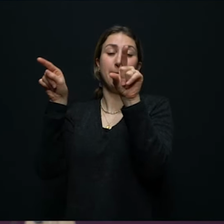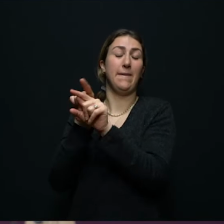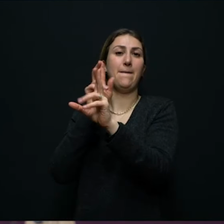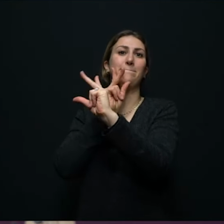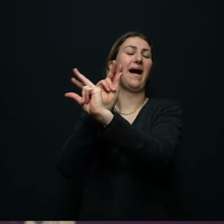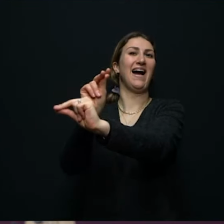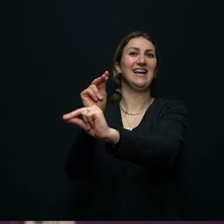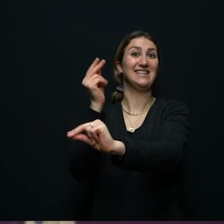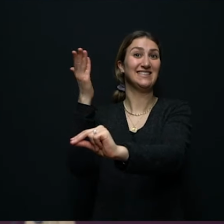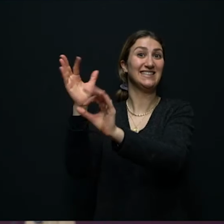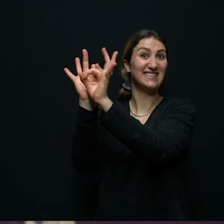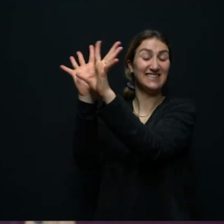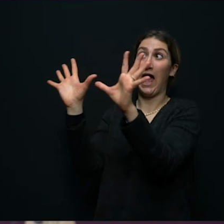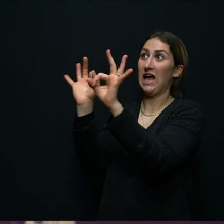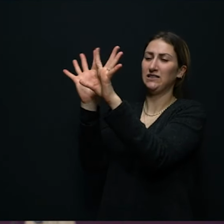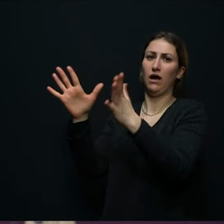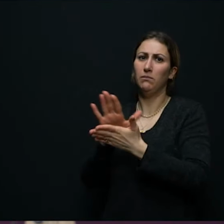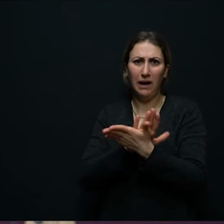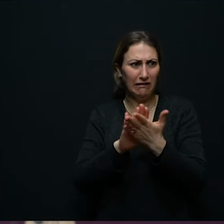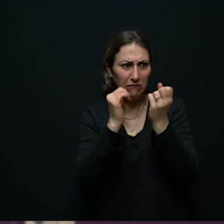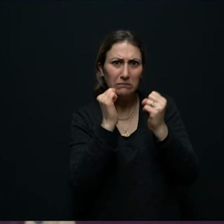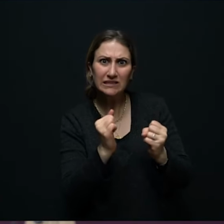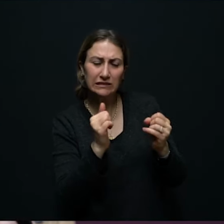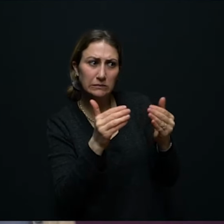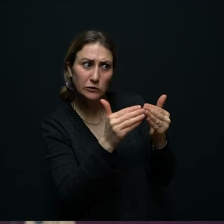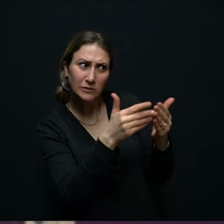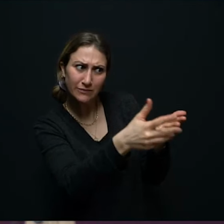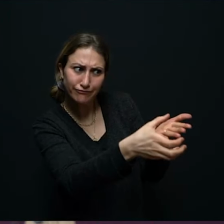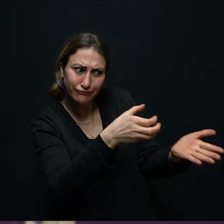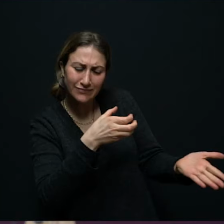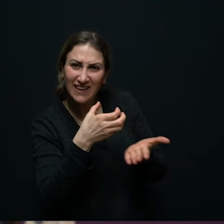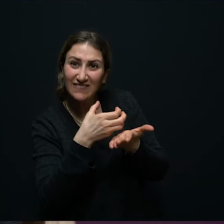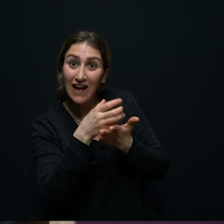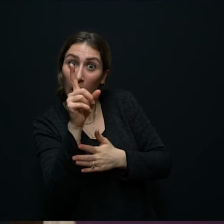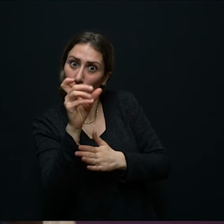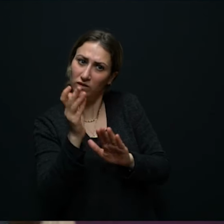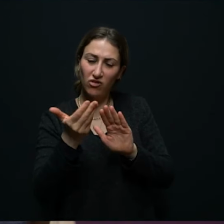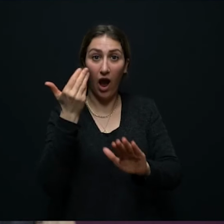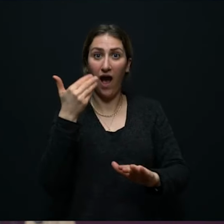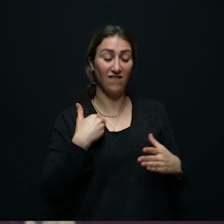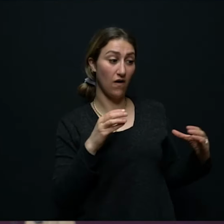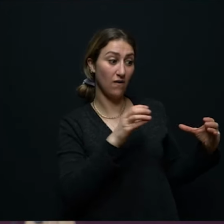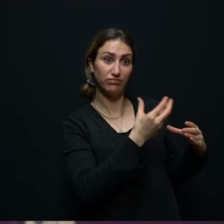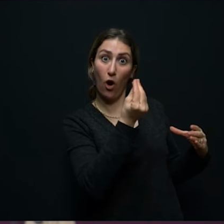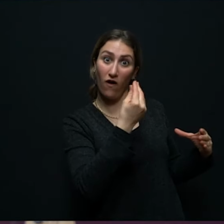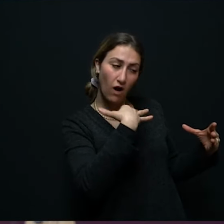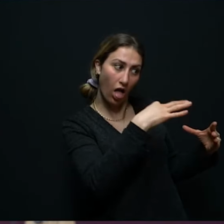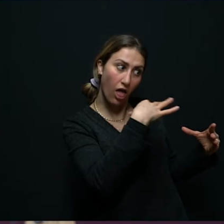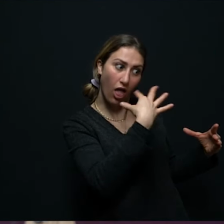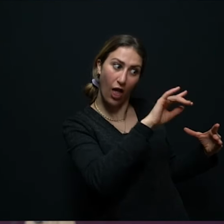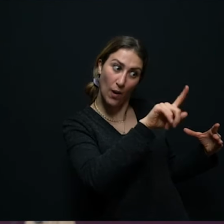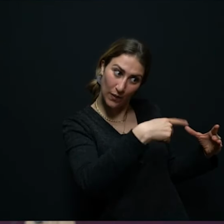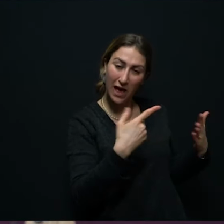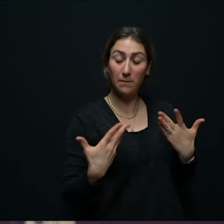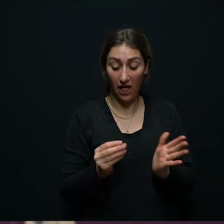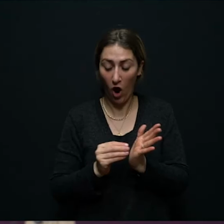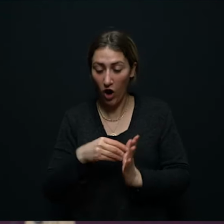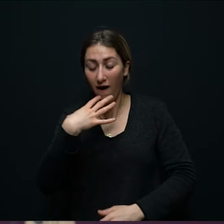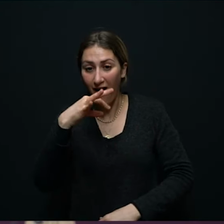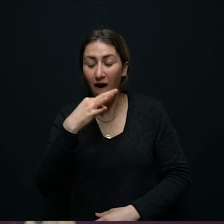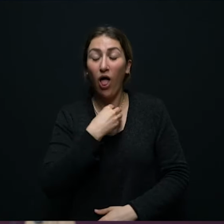j'ai déjà parlé pendant une heure là bas alors je sens que c'est le sujet de conversation préférés au